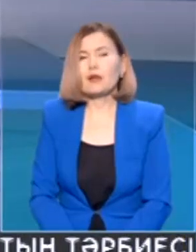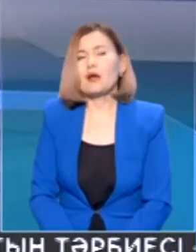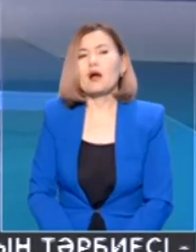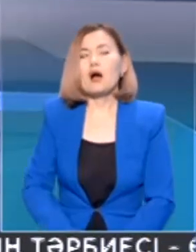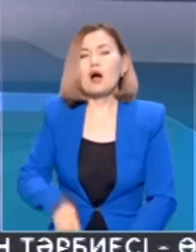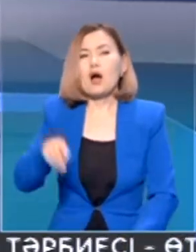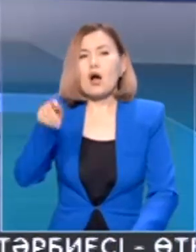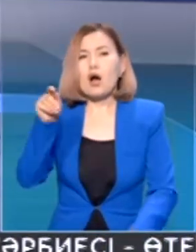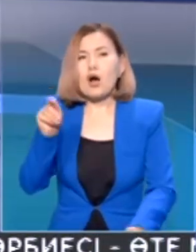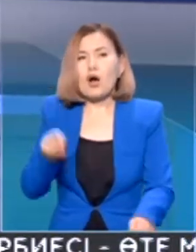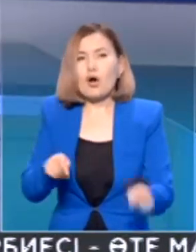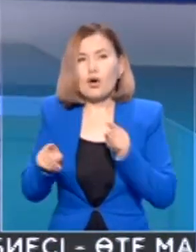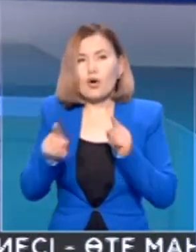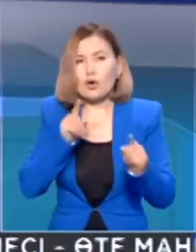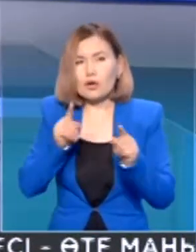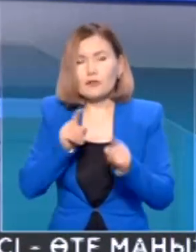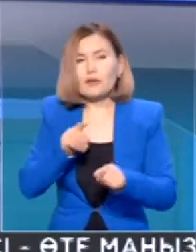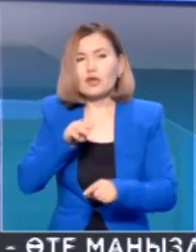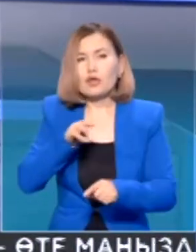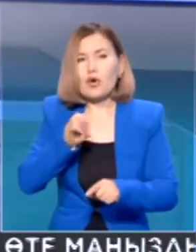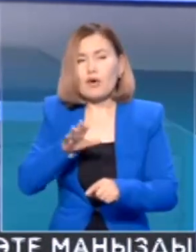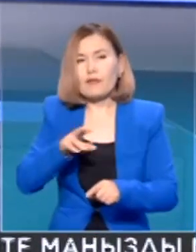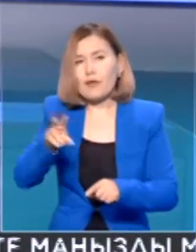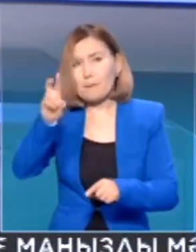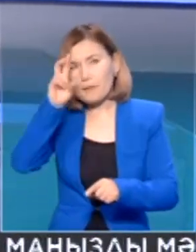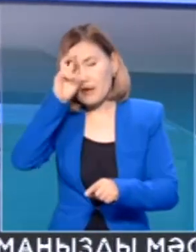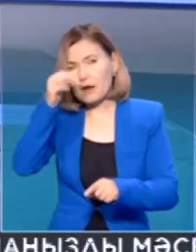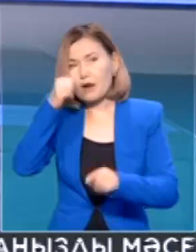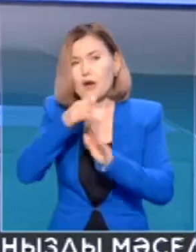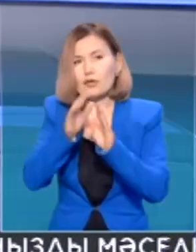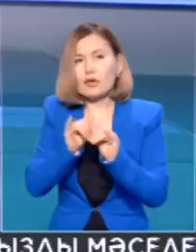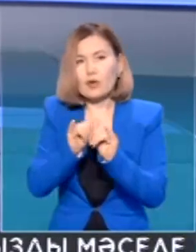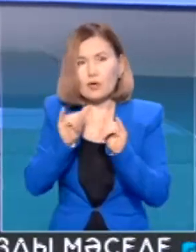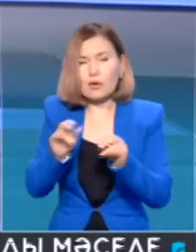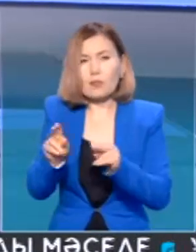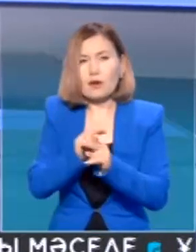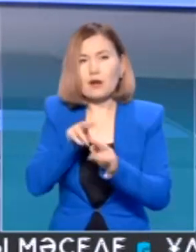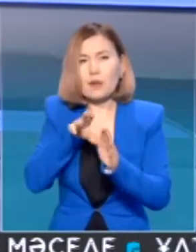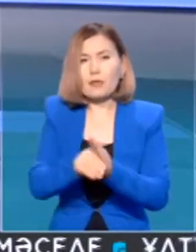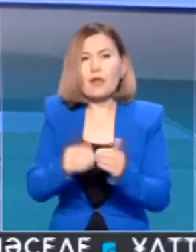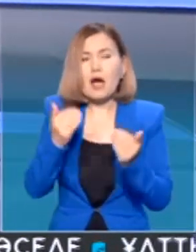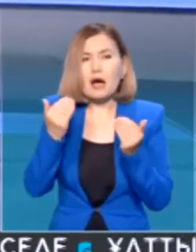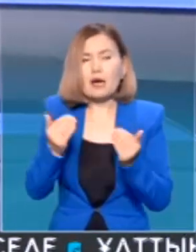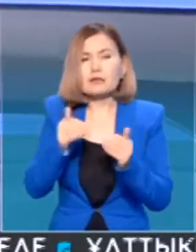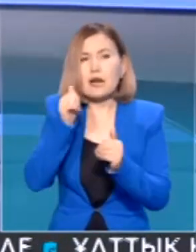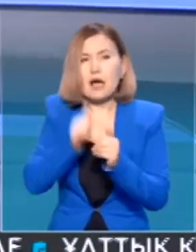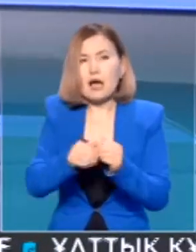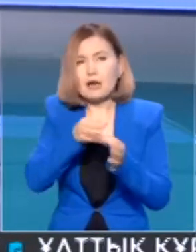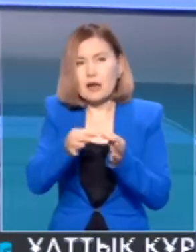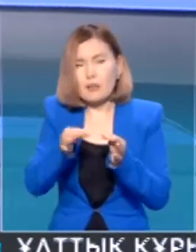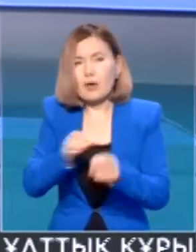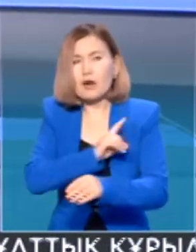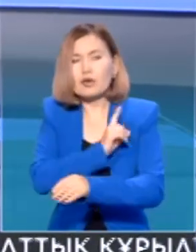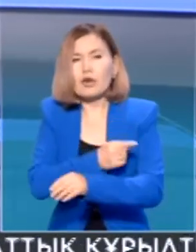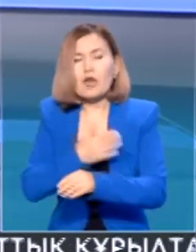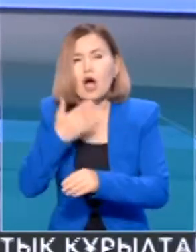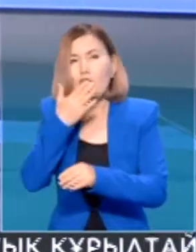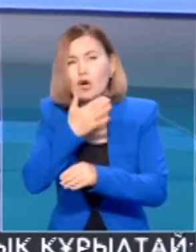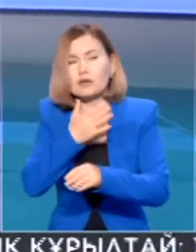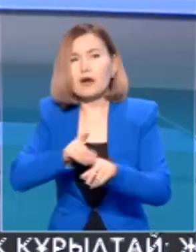Сондай құрылтайда Қасым Жомарт Тоқаев мемлекеттік нышандарды жетілдіруді тапсырды. Оның айтуынша, қазір кез келген елдің ықпалды болуына